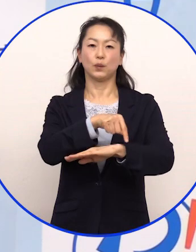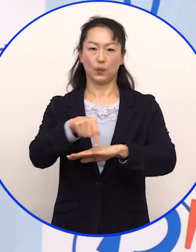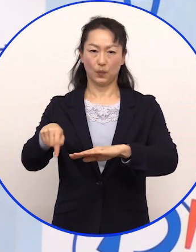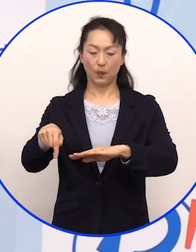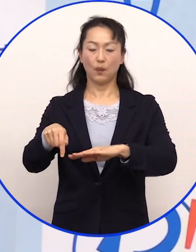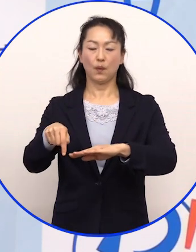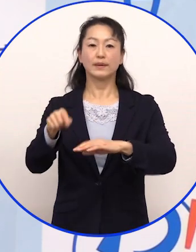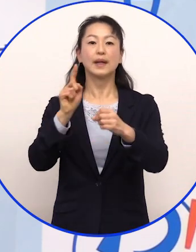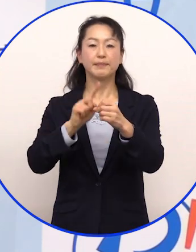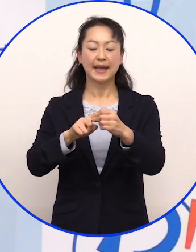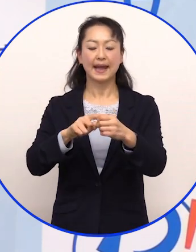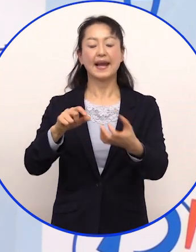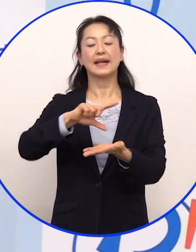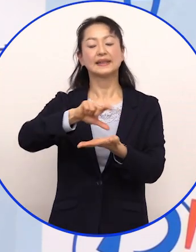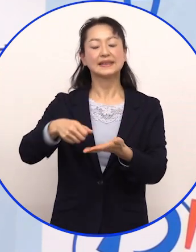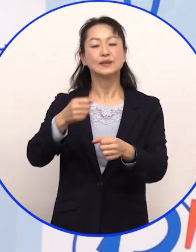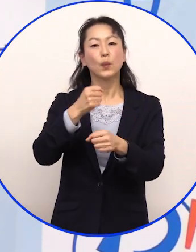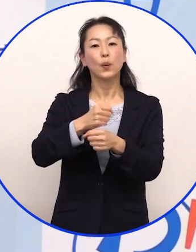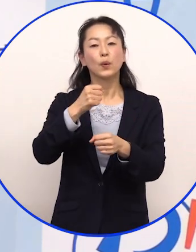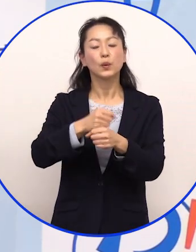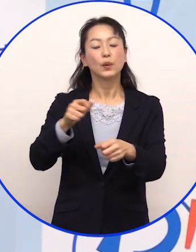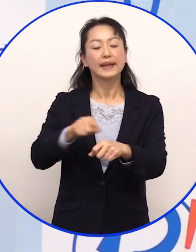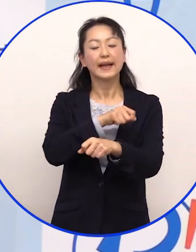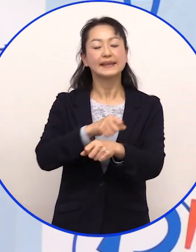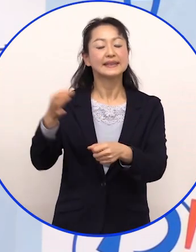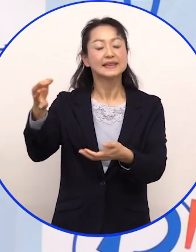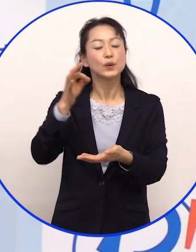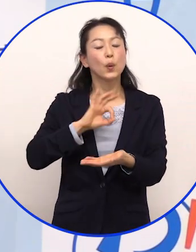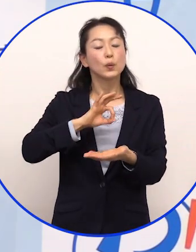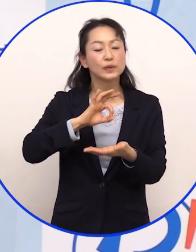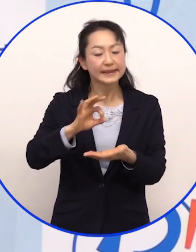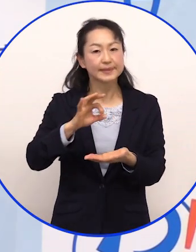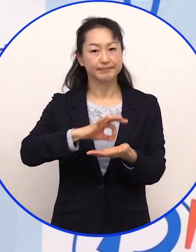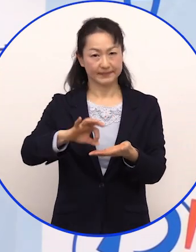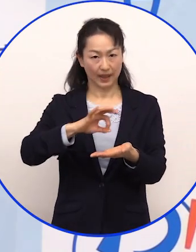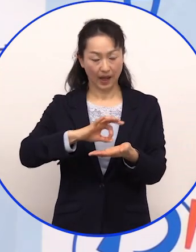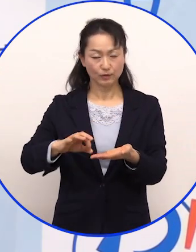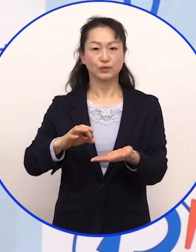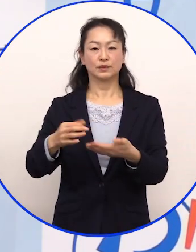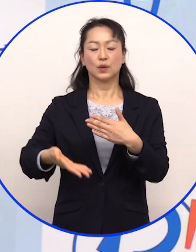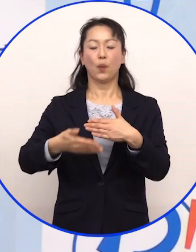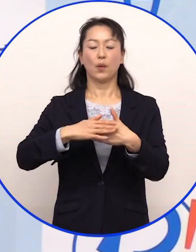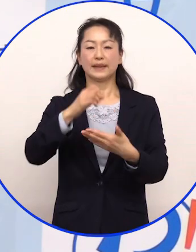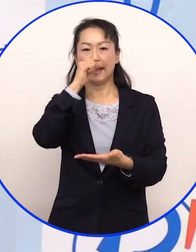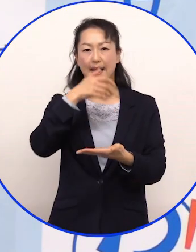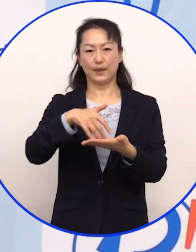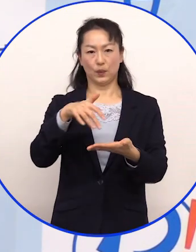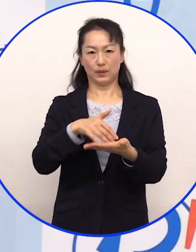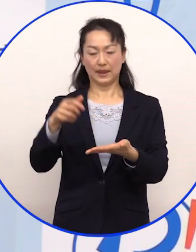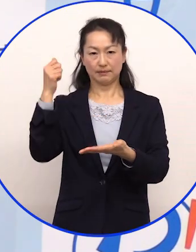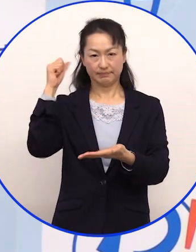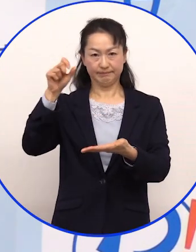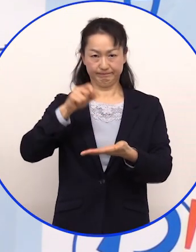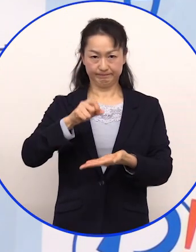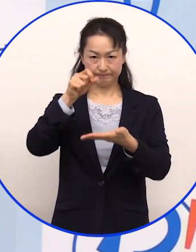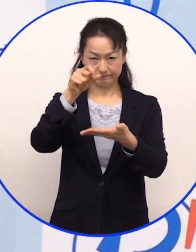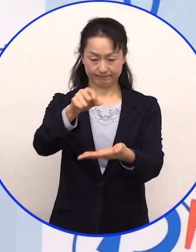け地方創生臨時交付金などを活用した補正予算を提案させていただきます。